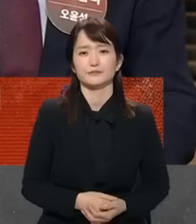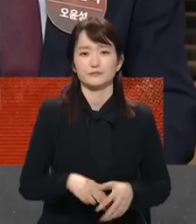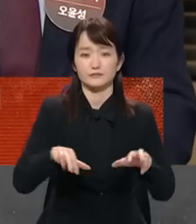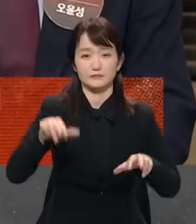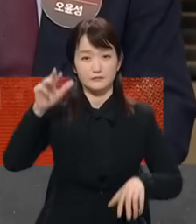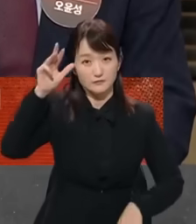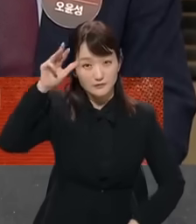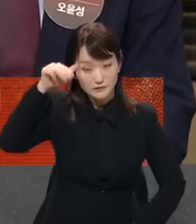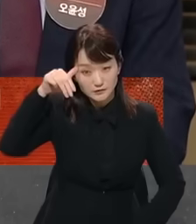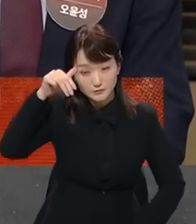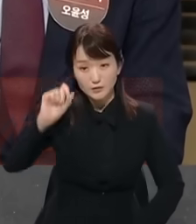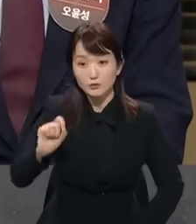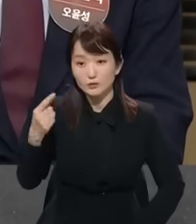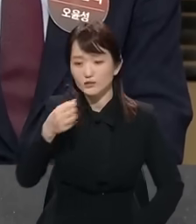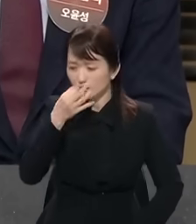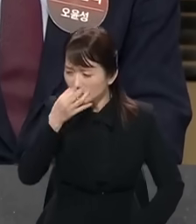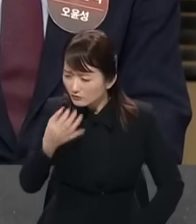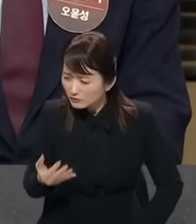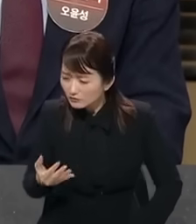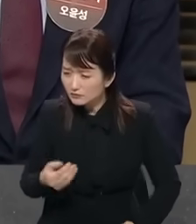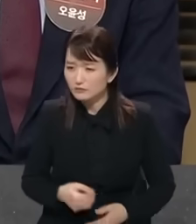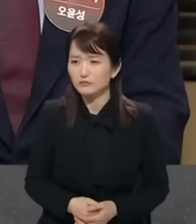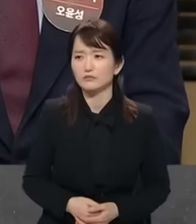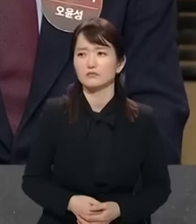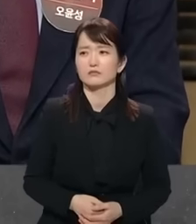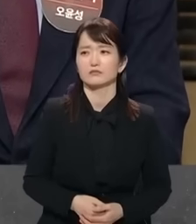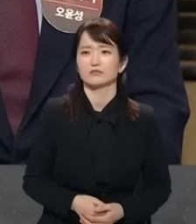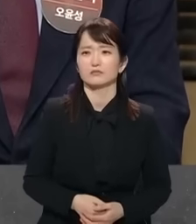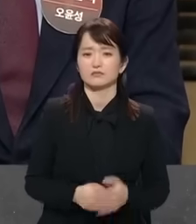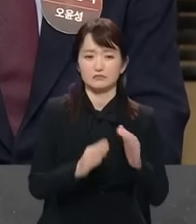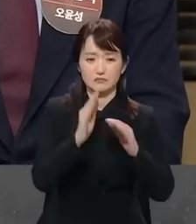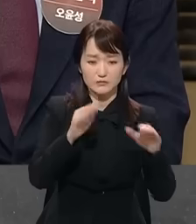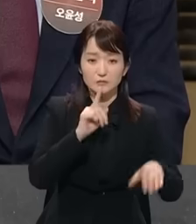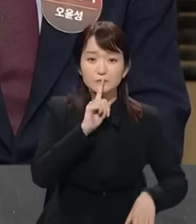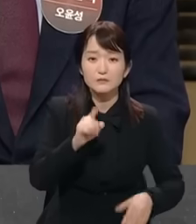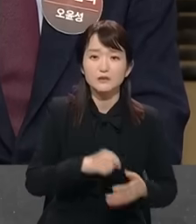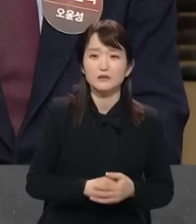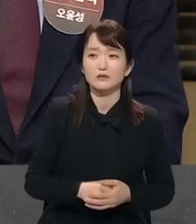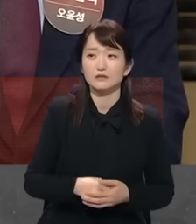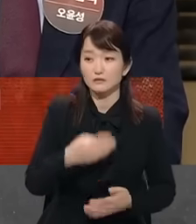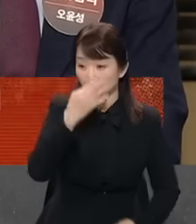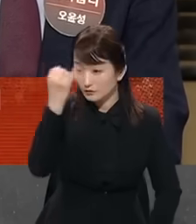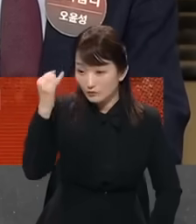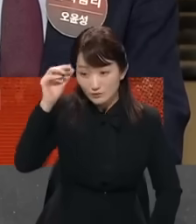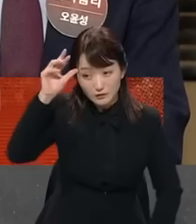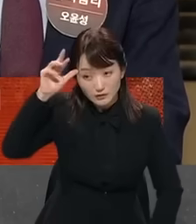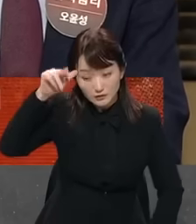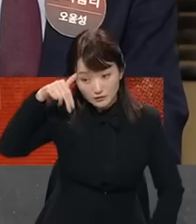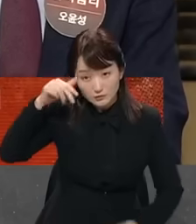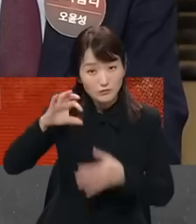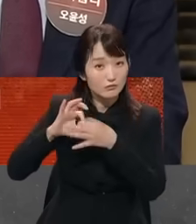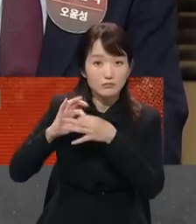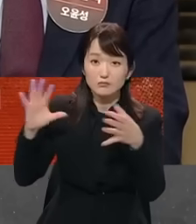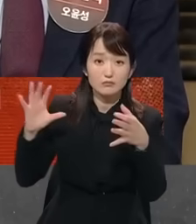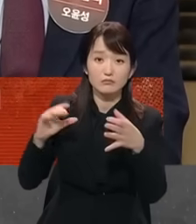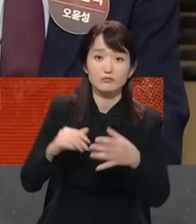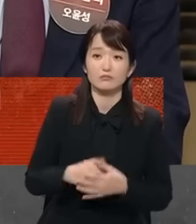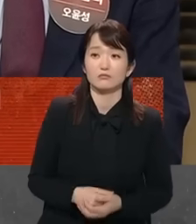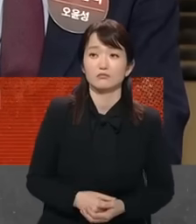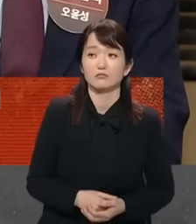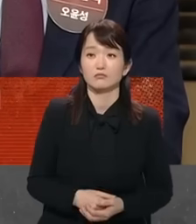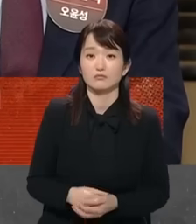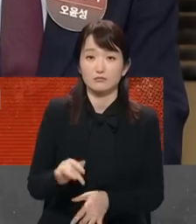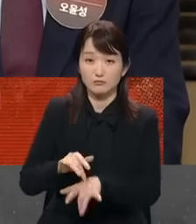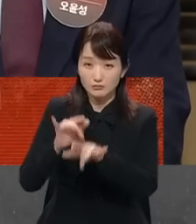때문에 힘들었다고 하는데 이웃에서 어 그 할머니 치매 아고는 전혀 상관이 없는데 이런 얘기들이 나오고 있었고요 또 이제